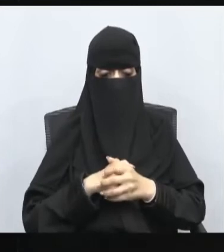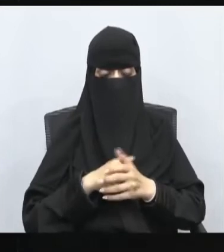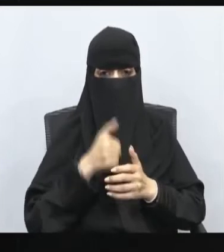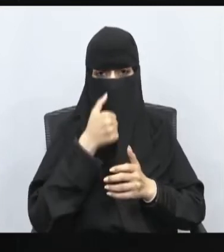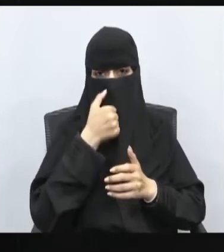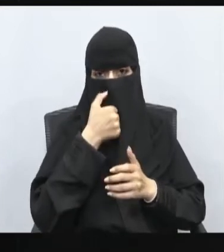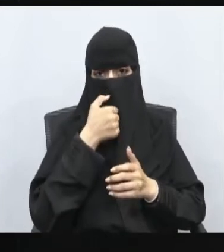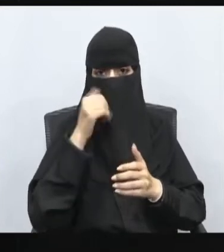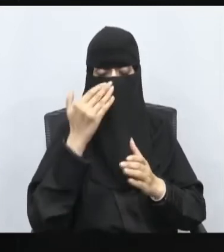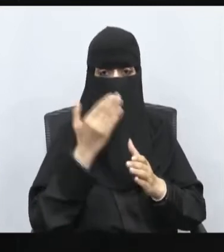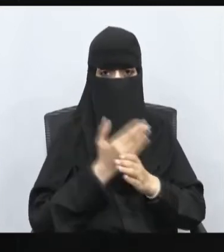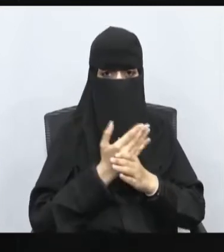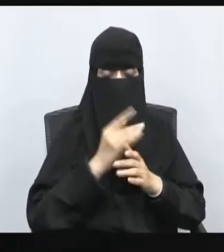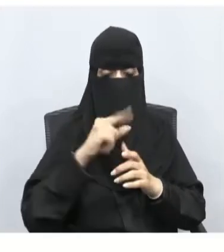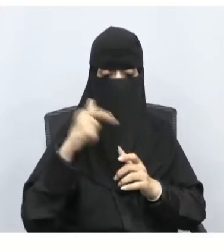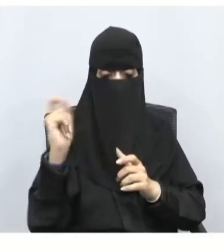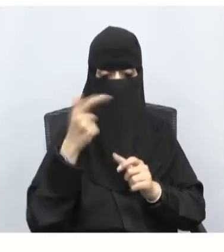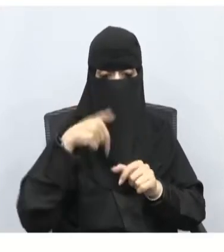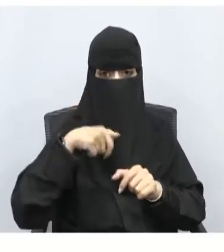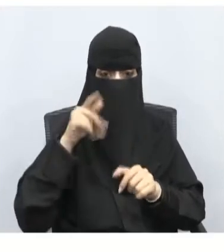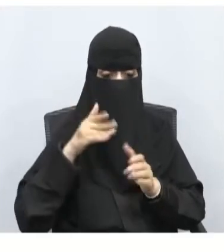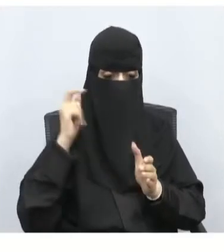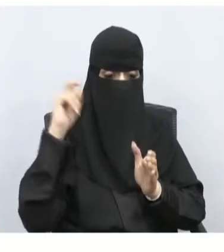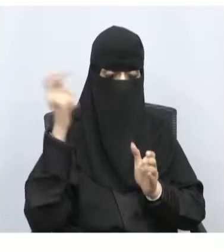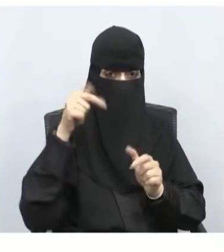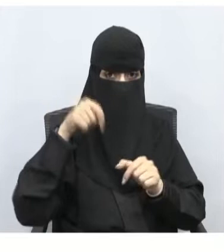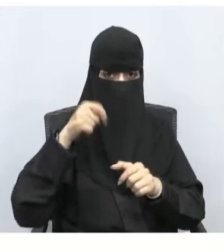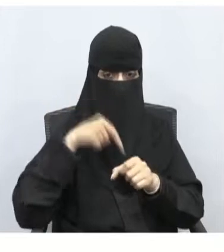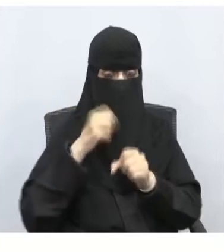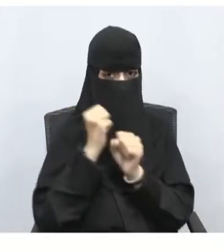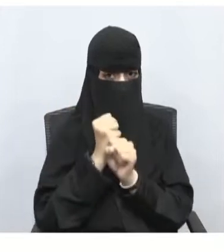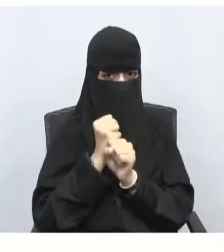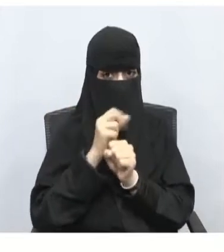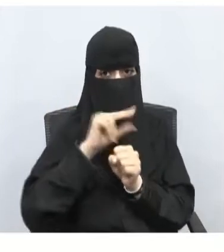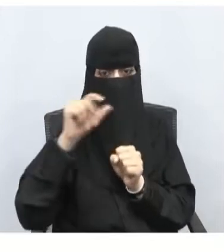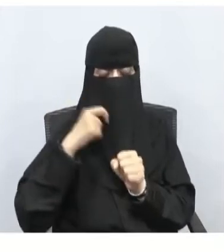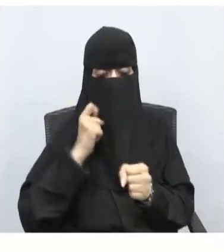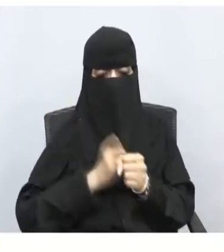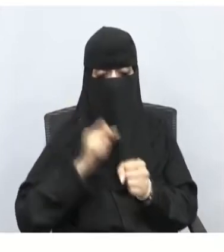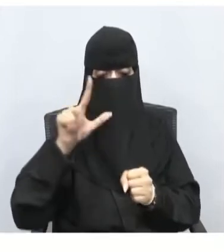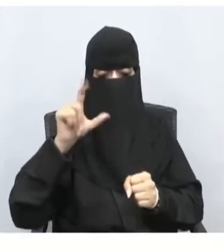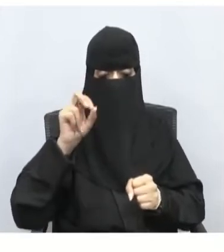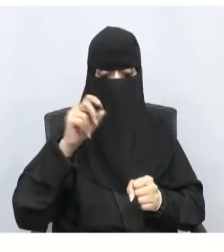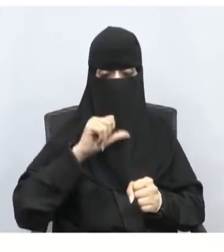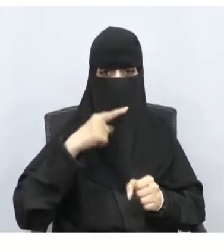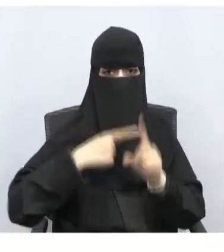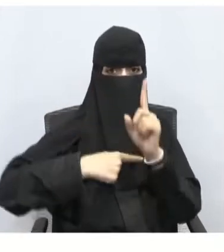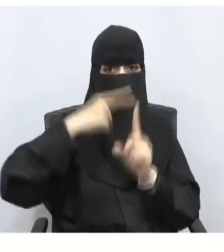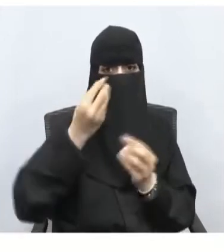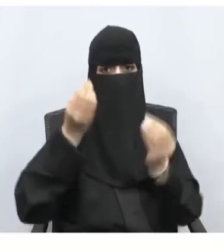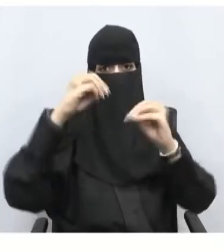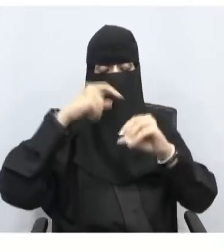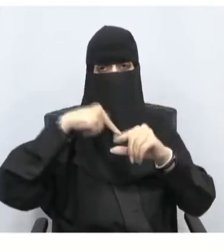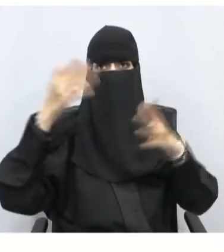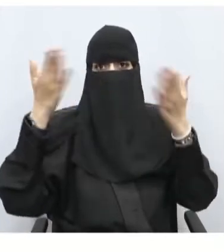الموجودة في الأذن، لأن سرعة الصوت في المواد الصلبة كالفولاذ أعلى من سرعته